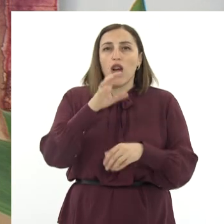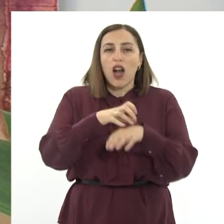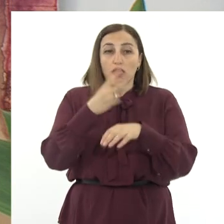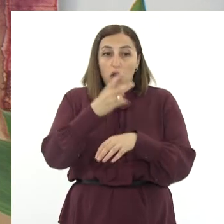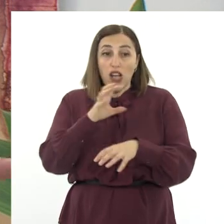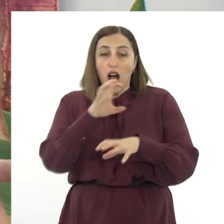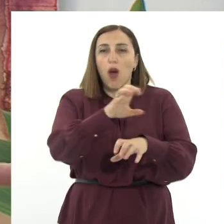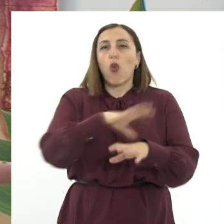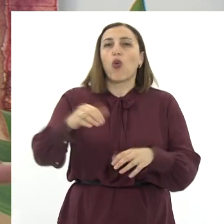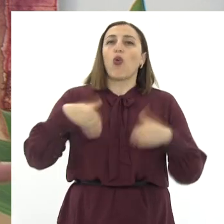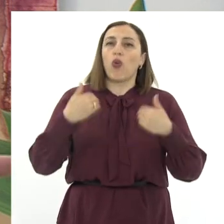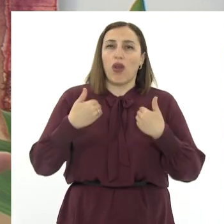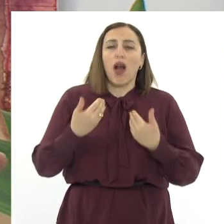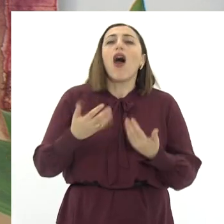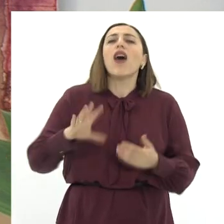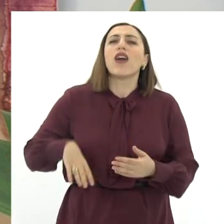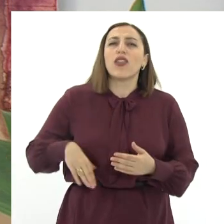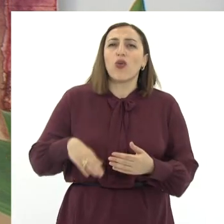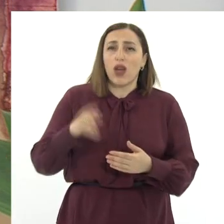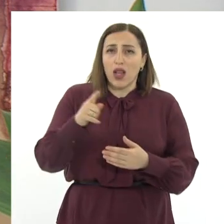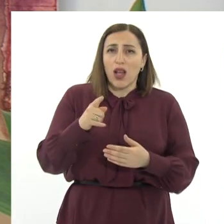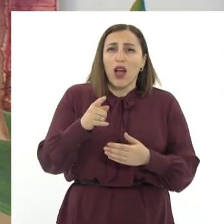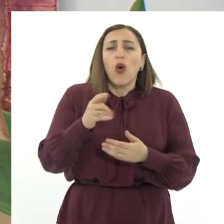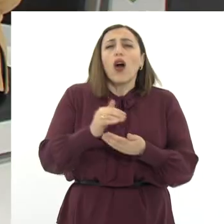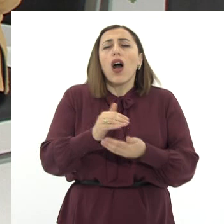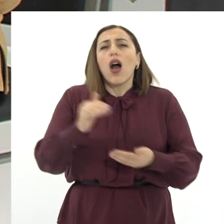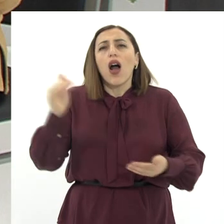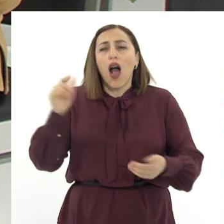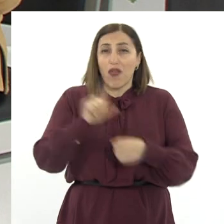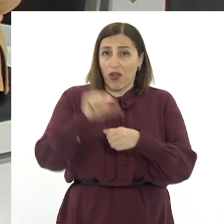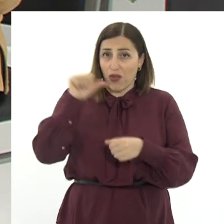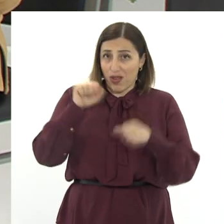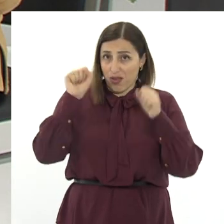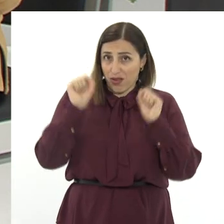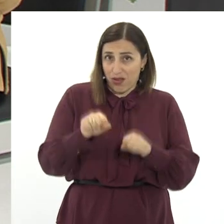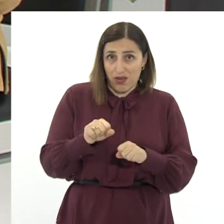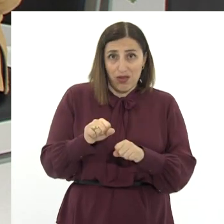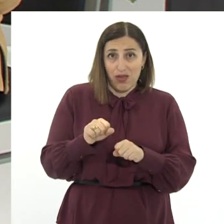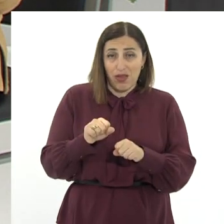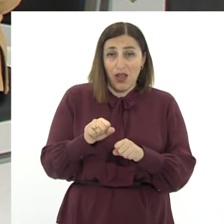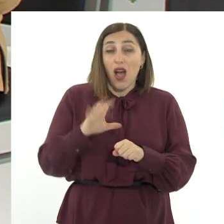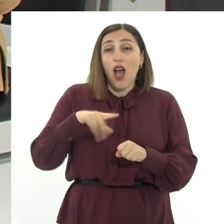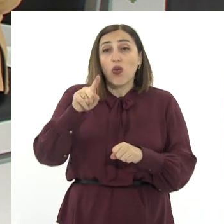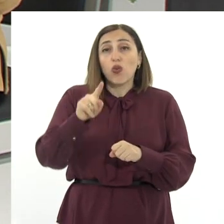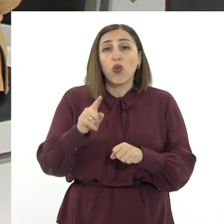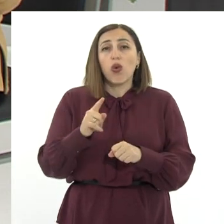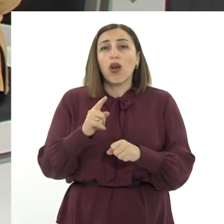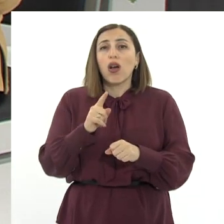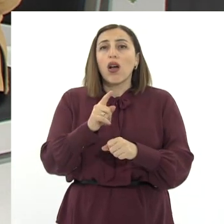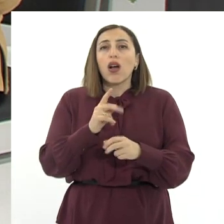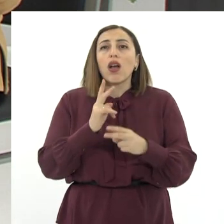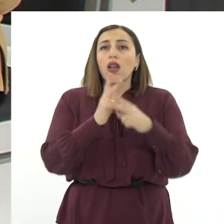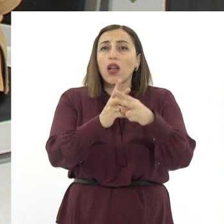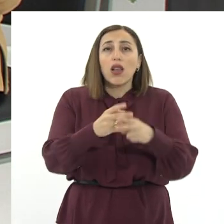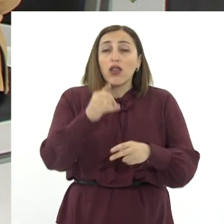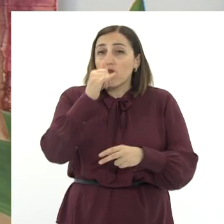կատվի հետևից, ուրախանում են, ժողովուրդ, բայց հետո դա մեծանալու է, չէ՞, ձգտումը, էֆորիկ վիճակի է հասնելու, չեք